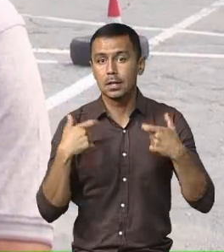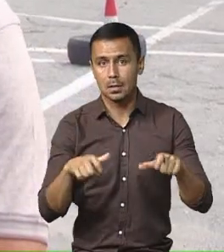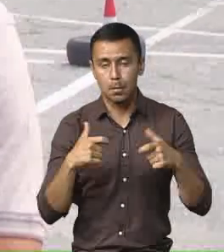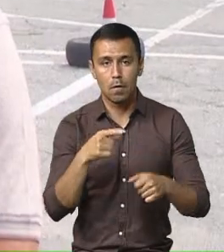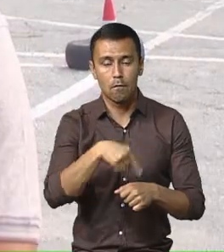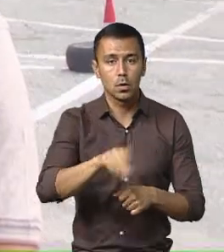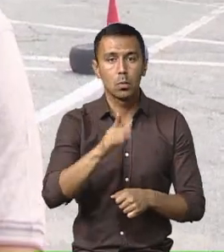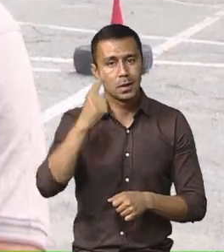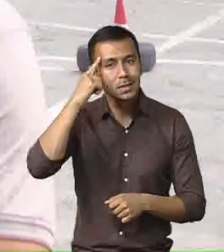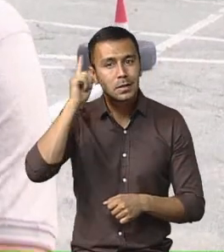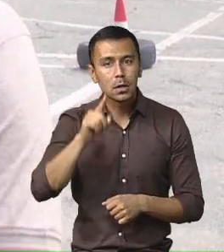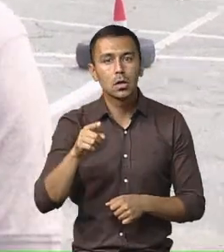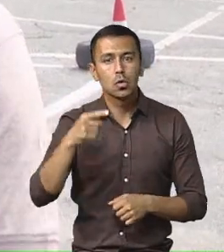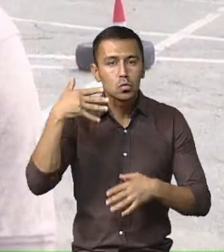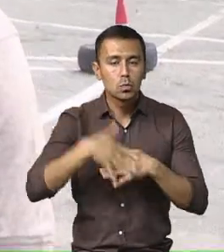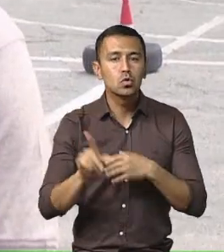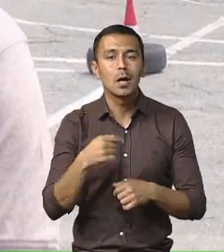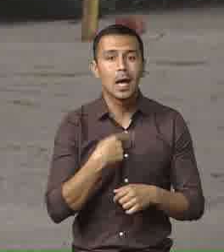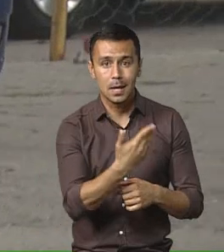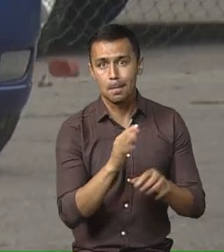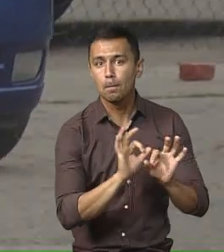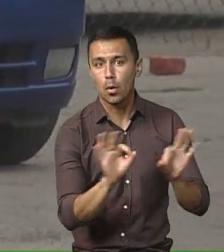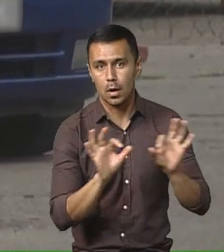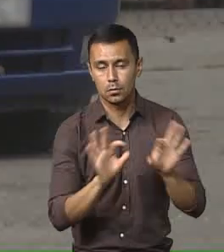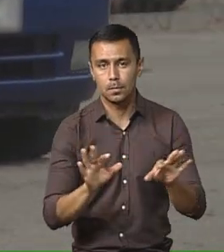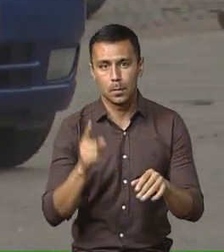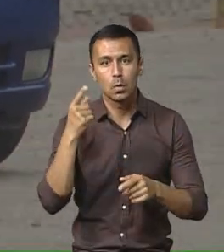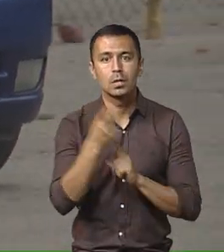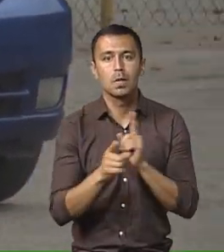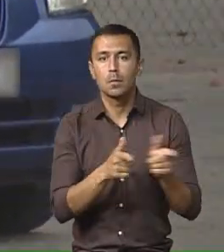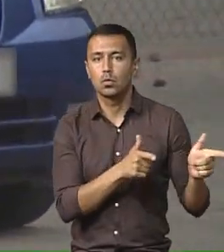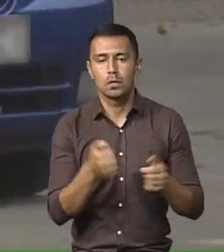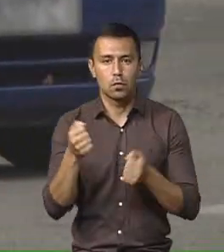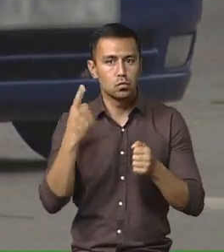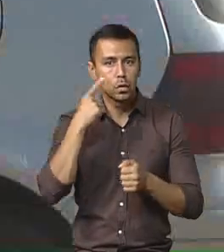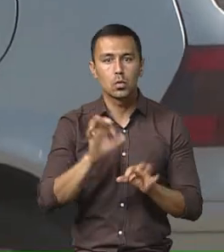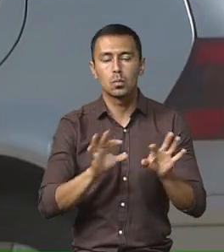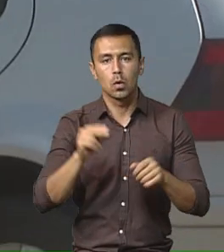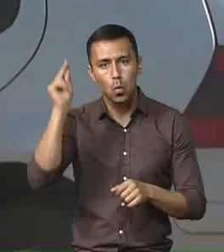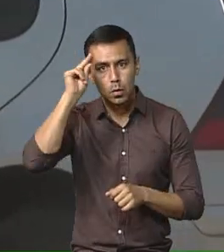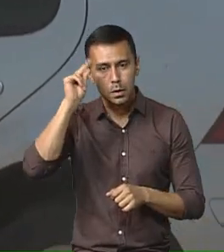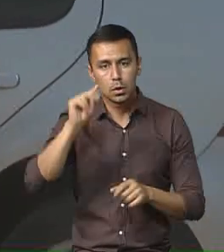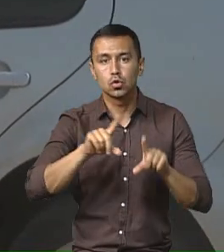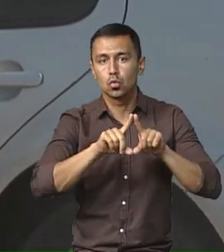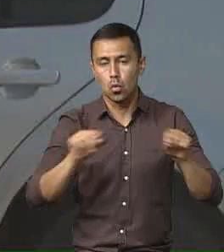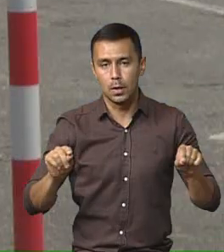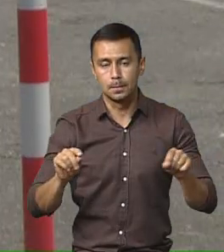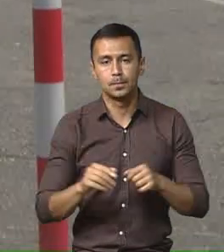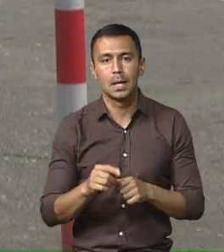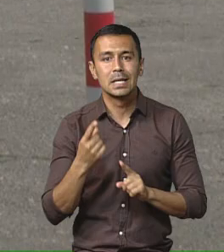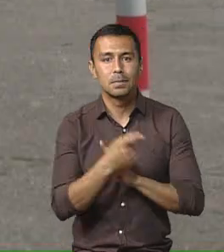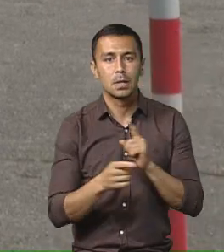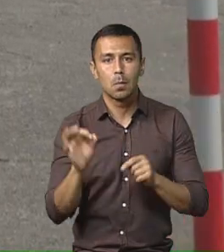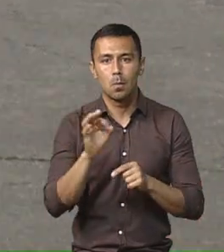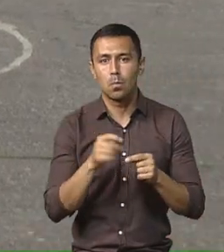вона буде тоді хоч розуміти, про що я їй пояснюю. Про зміни у підготовці водіїв чула, розповідає учениця автошколи Юлія Бондарчук. Зі змінами